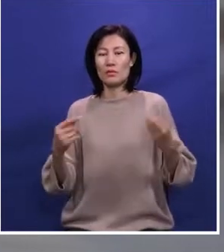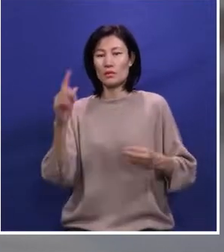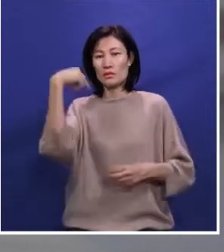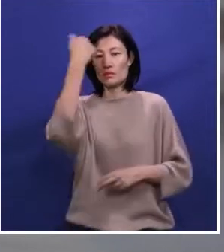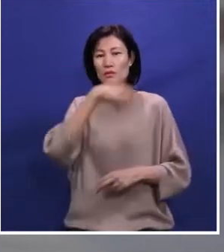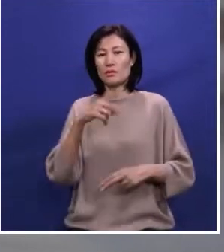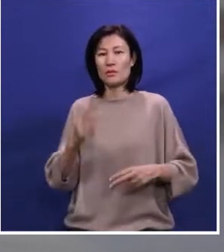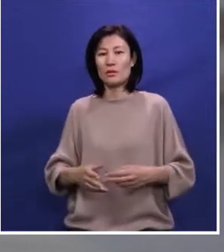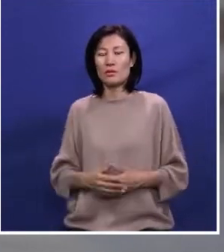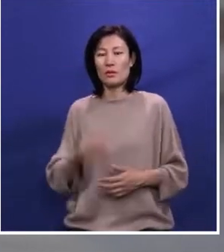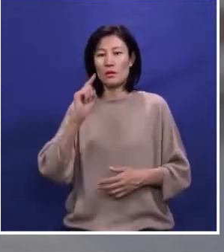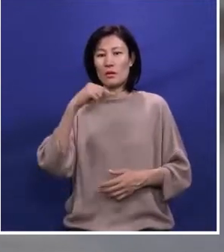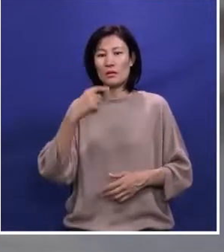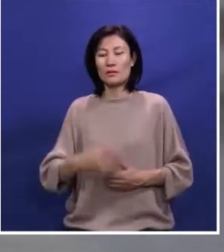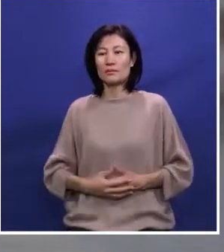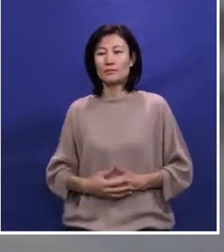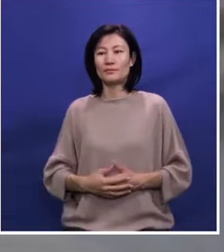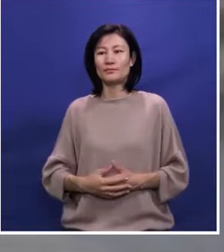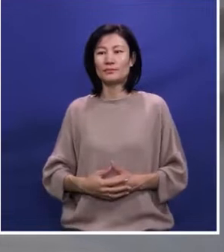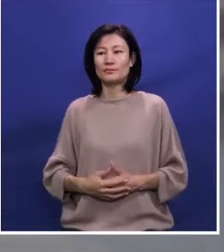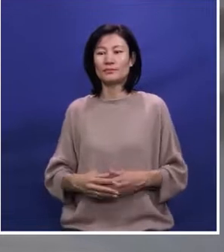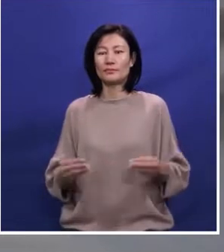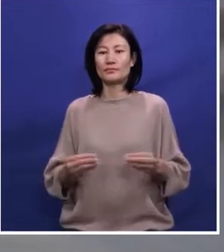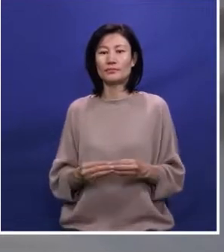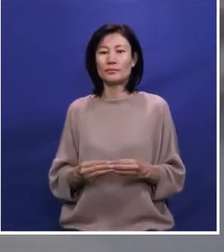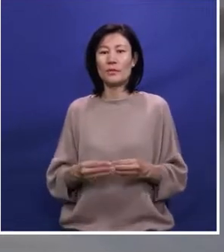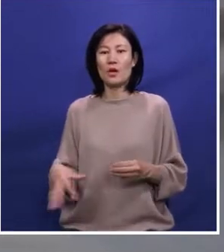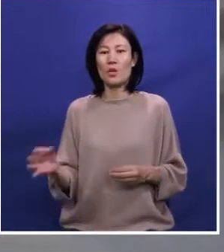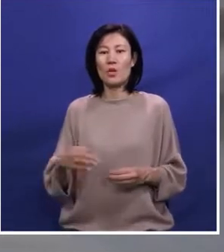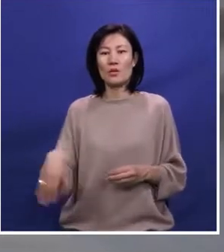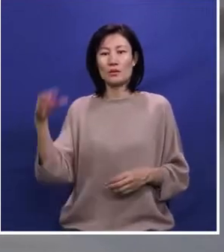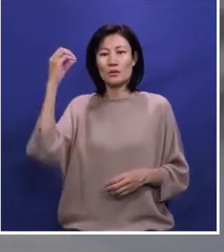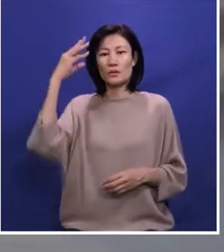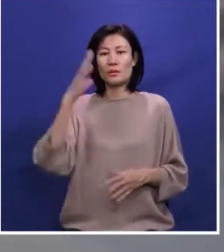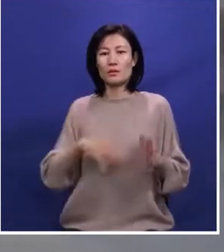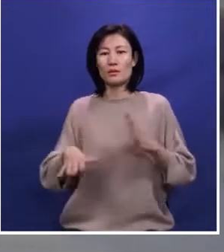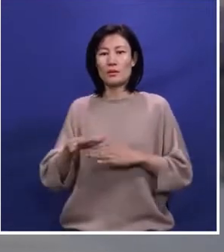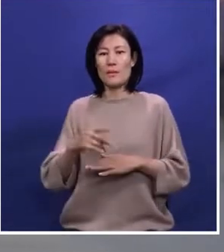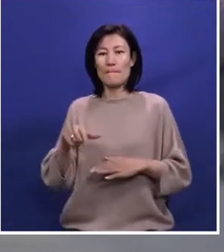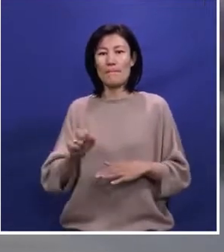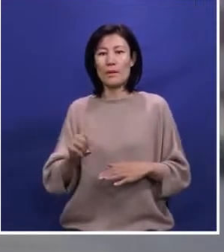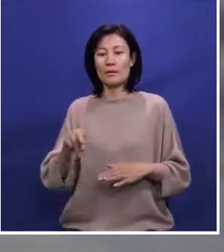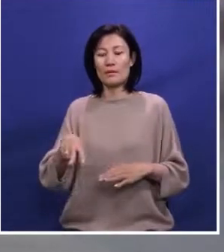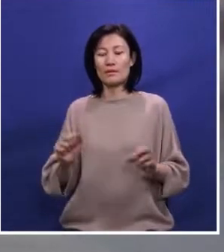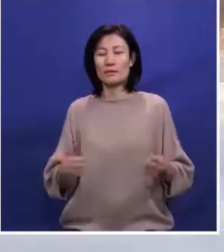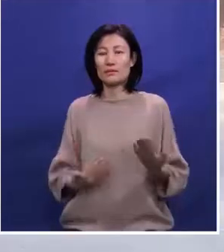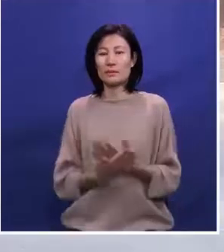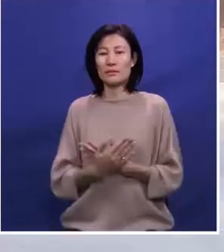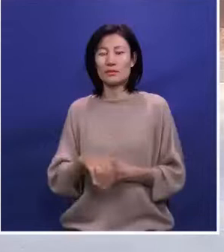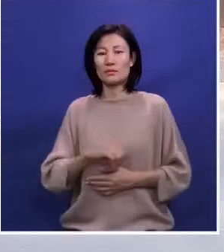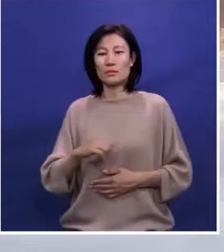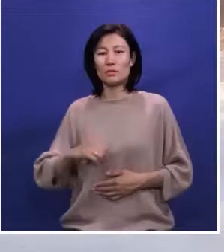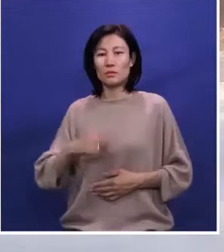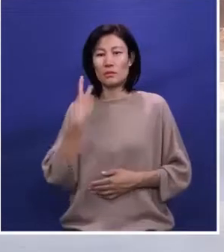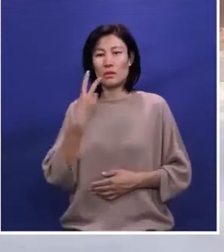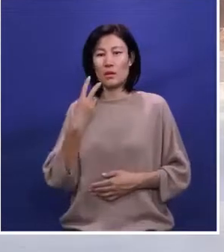дейін ауыстырылады. Бұның айта кететіні мынау оңтүстік жарықтың балансына қарамайтын елді мекендердің бәрі мынау жаңадан өздеріңіз көріп